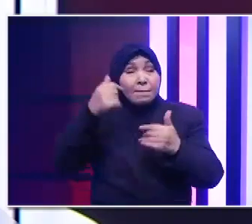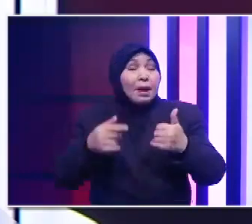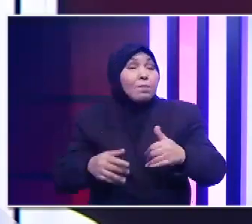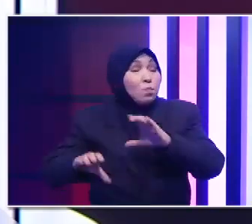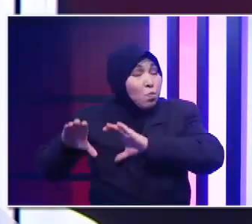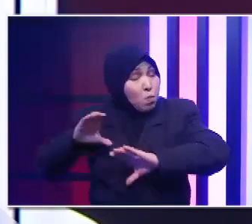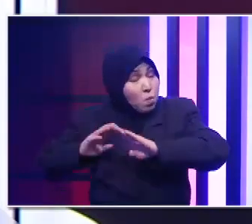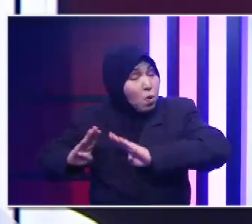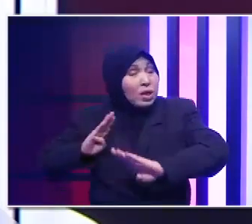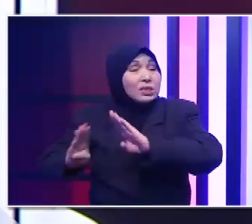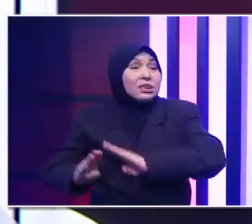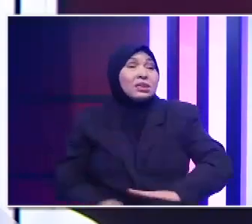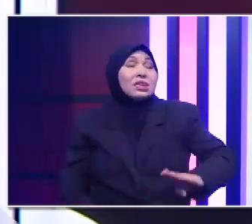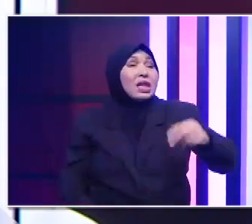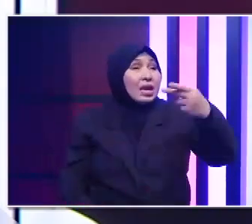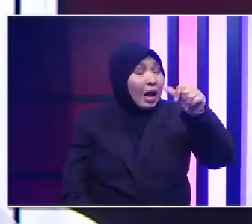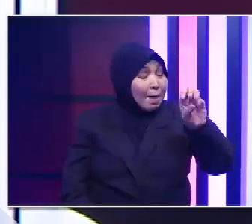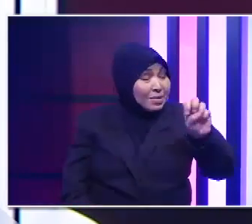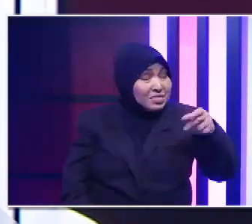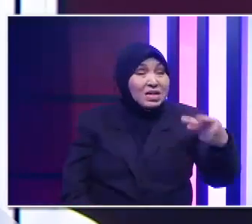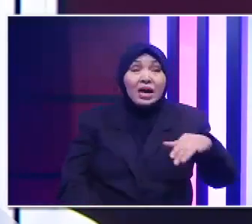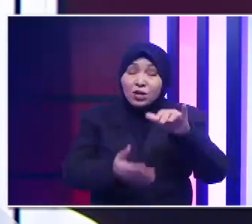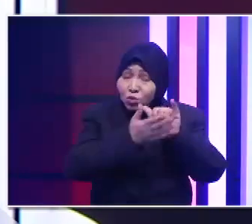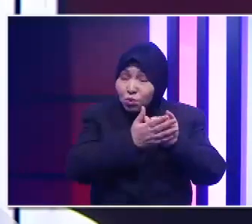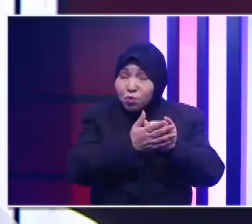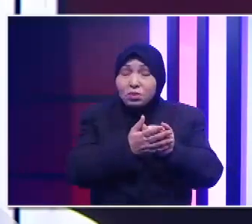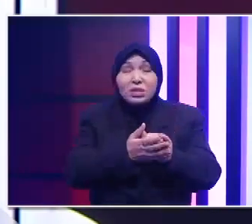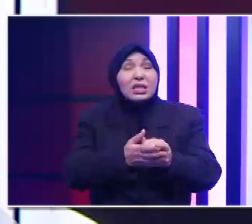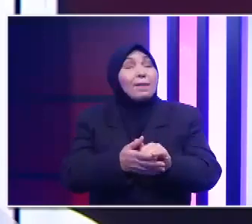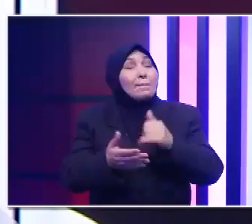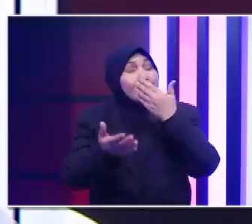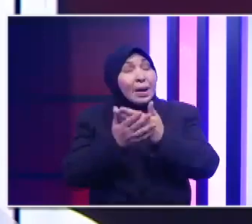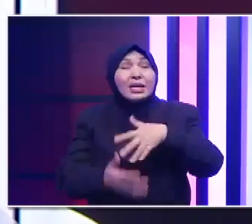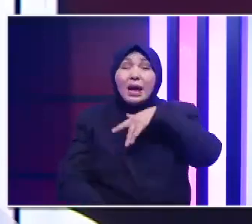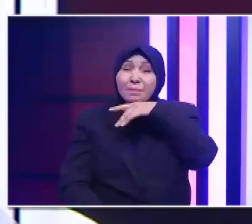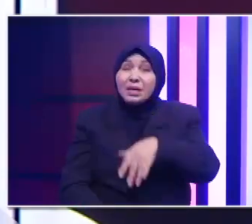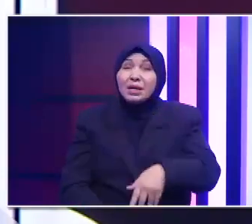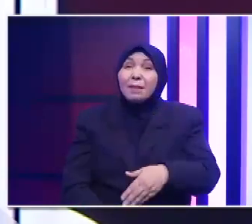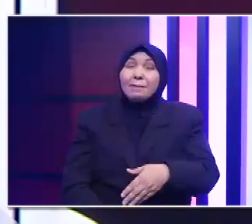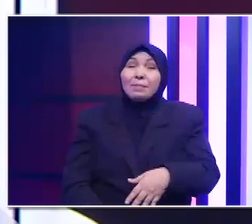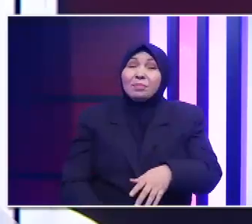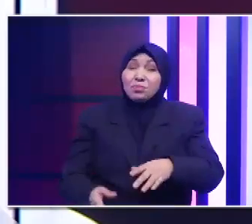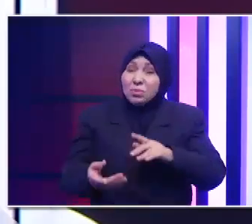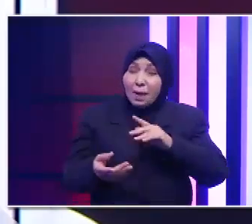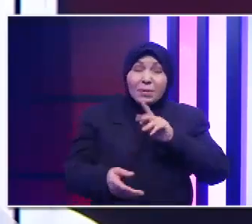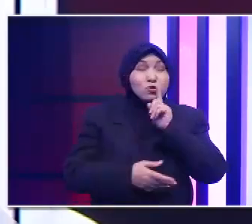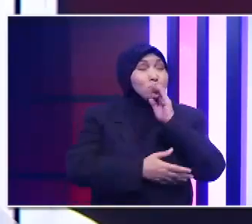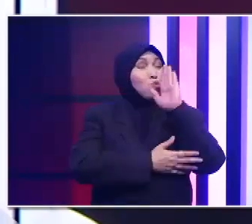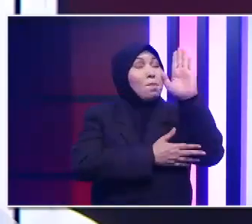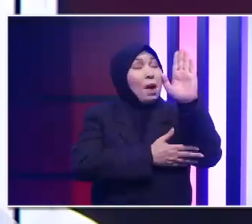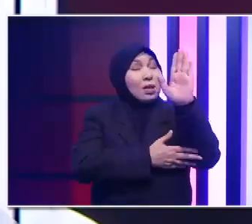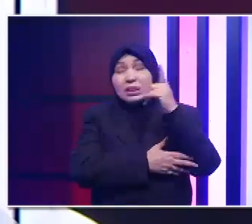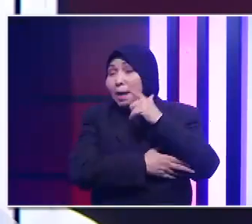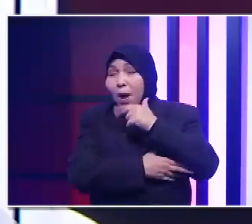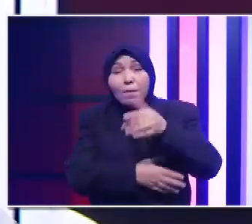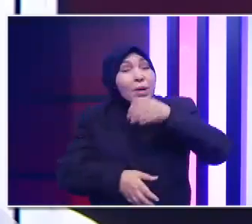itu nabi Salsa dan bersumpah untuk tidak pintu untuk tidak lagi minum madu dan mekar itu ditegur oleh Allah Subhana wa taala make kita juga